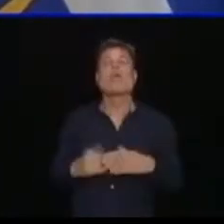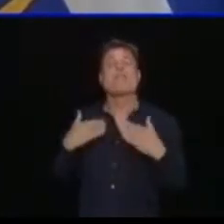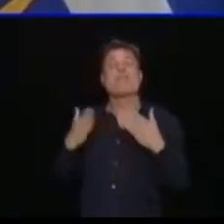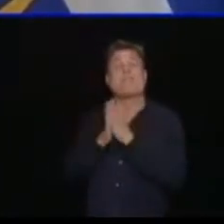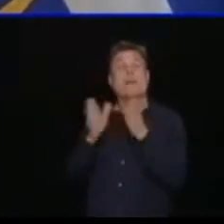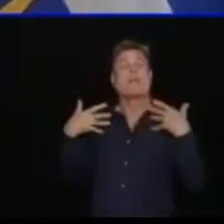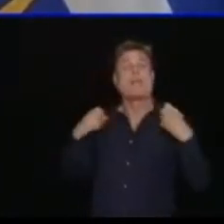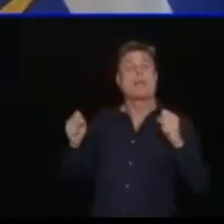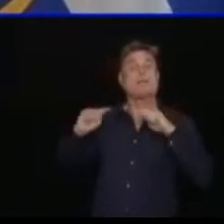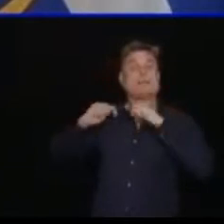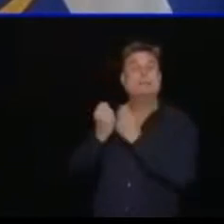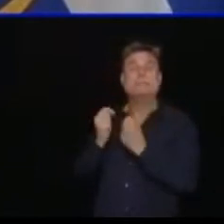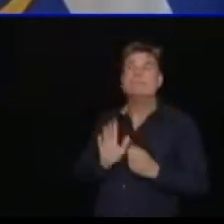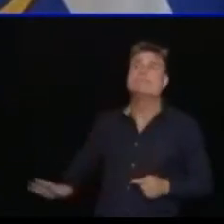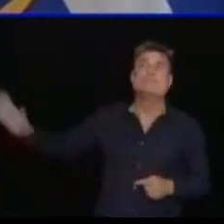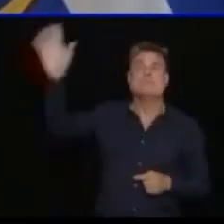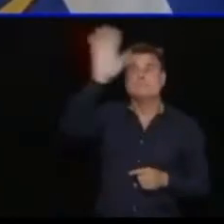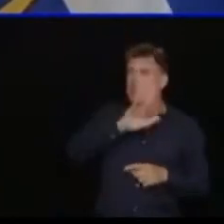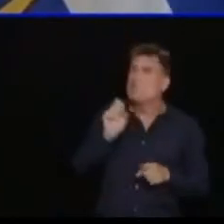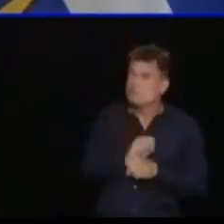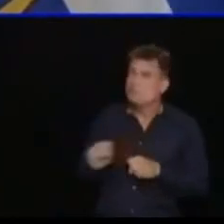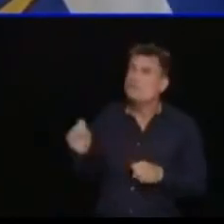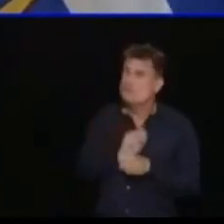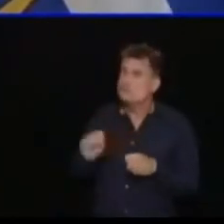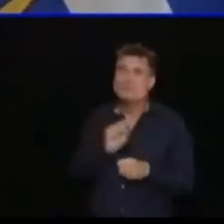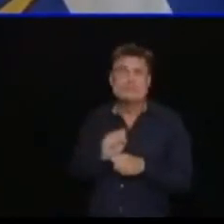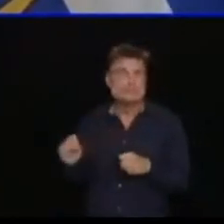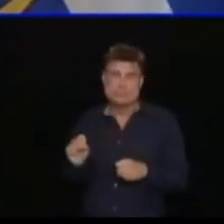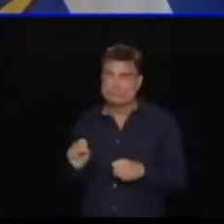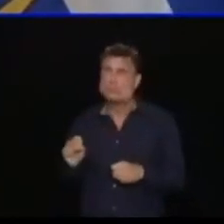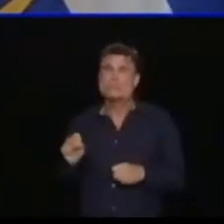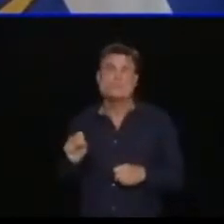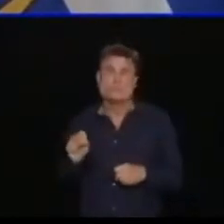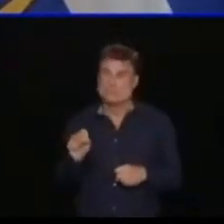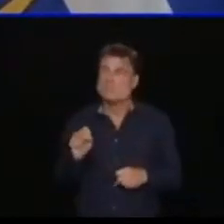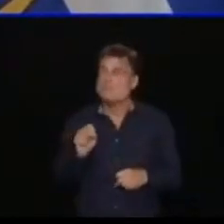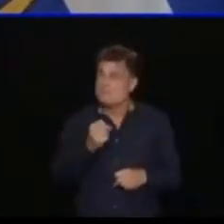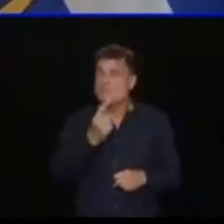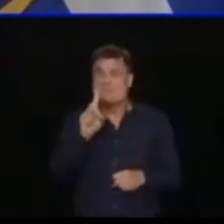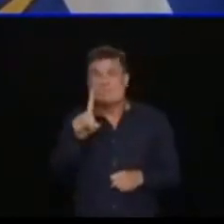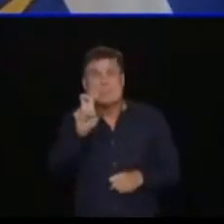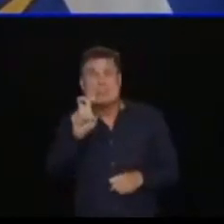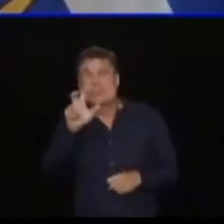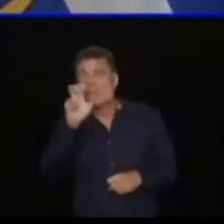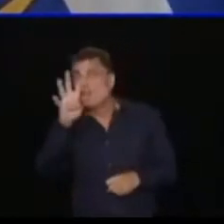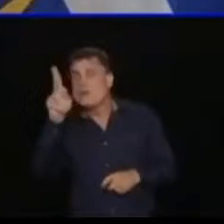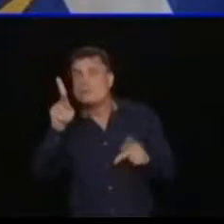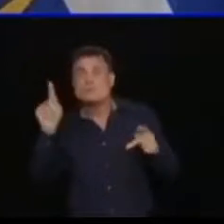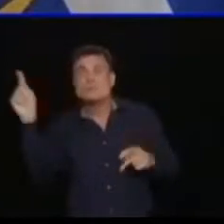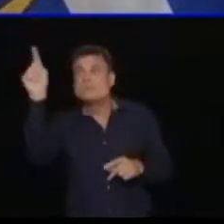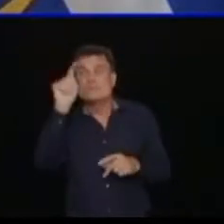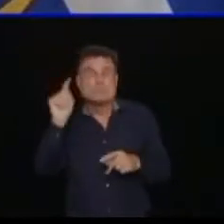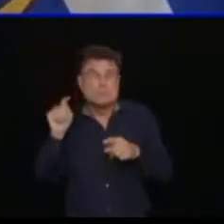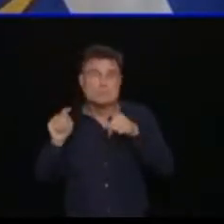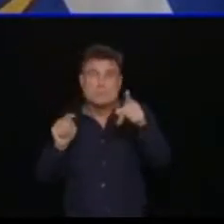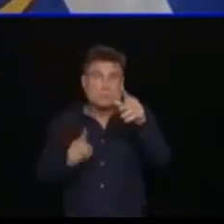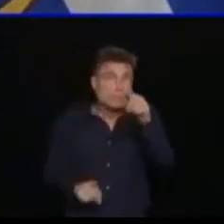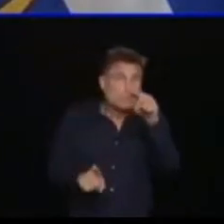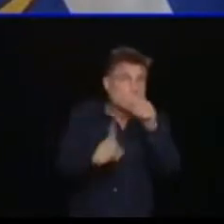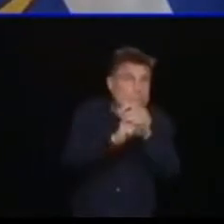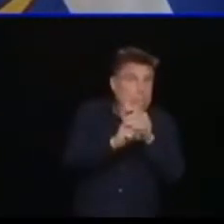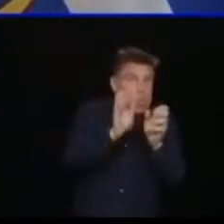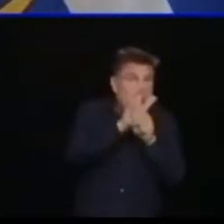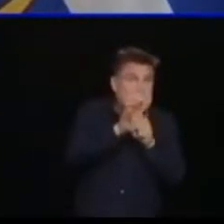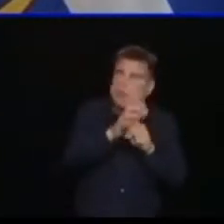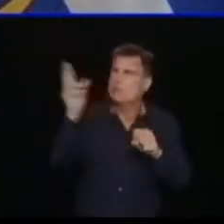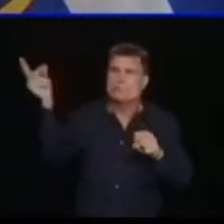那么 and we 如 need 果 your 暴露 help 过了 to 被暴露在 continue 病毒 to 中 do 了 that. 我们就要 And that's how we get 跟 that 踪接 number 触 down 他 again. 所联系 And we 接 know 触 what 过 we 的 need to 人 do, and